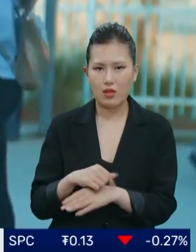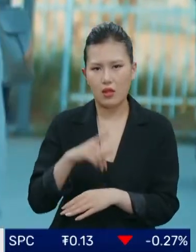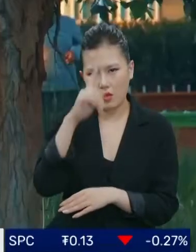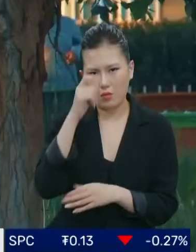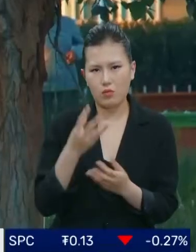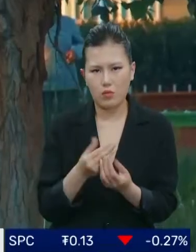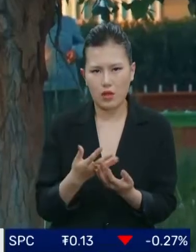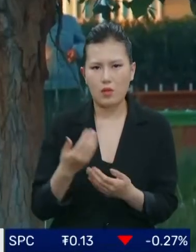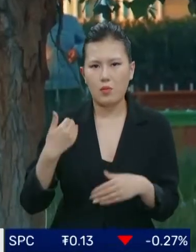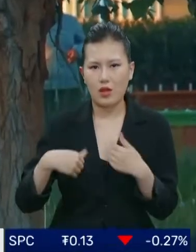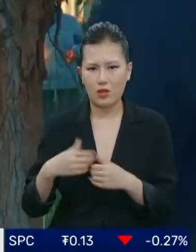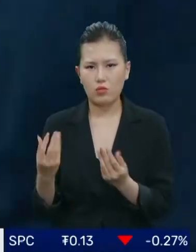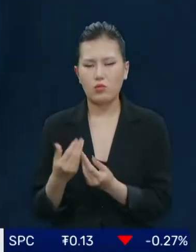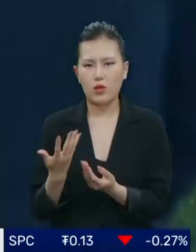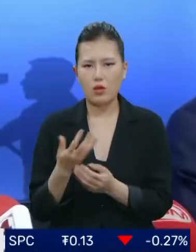гэлээ.